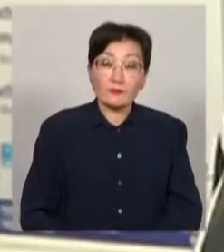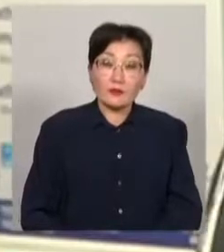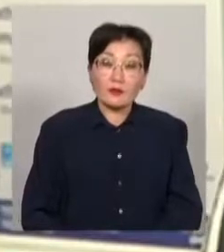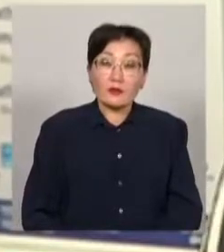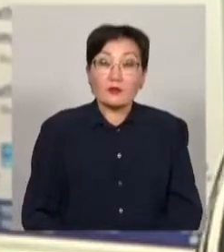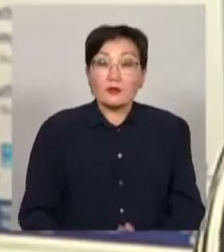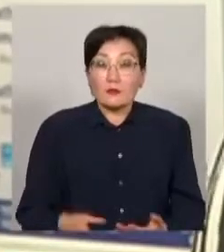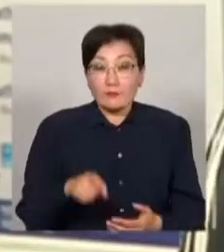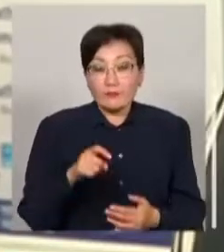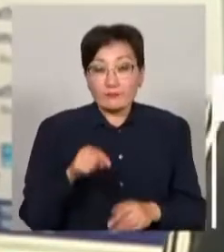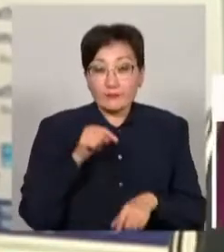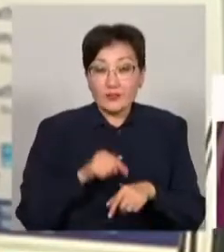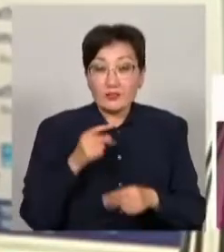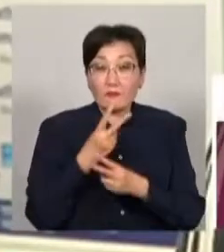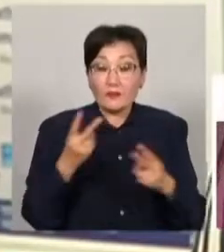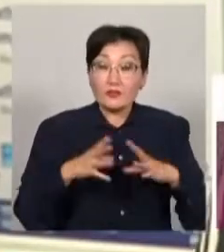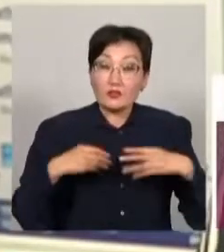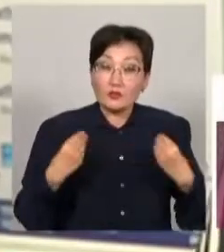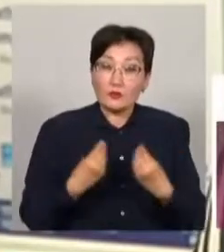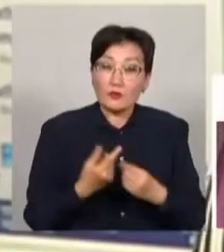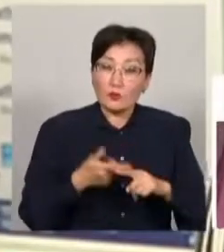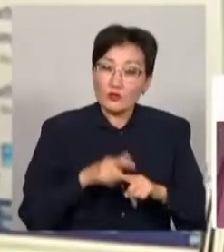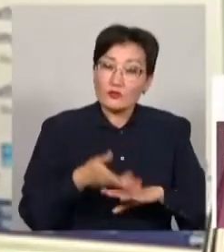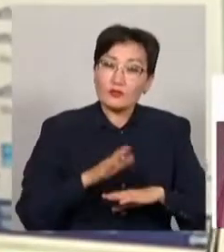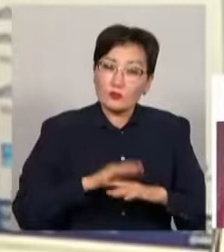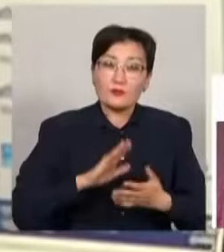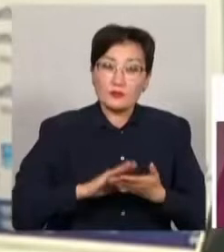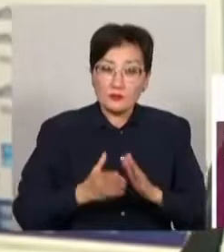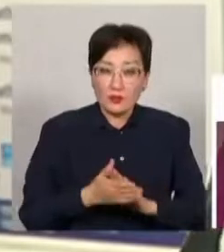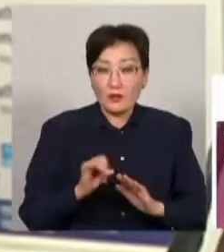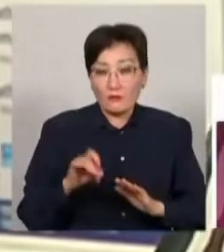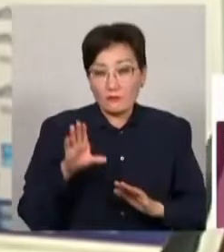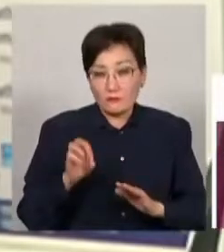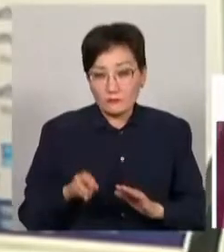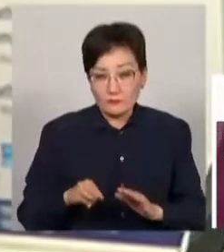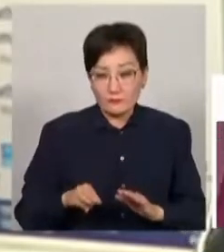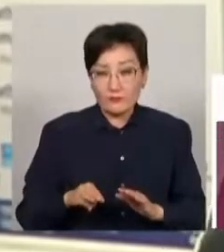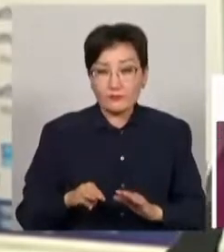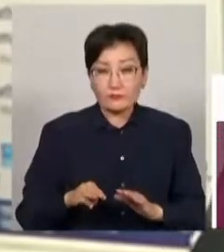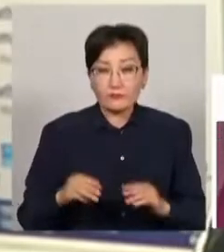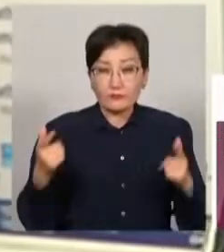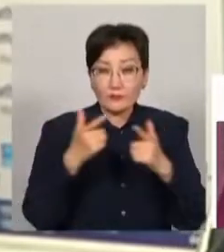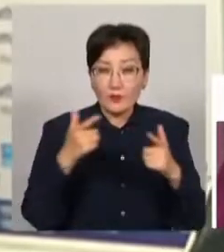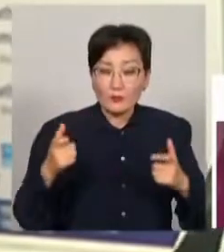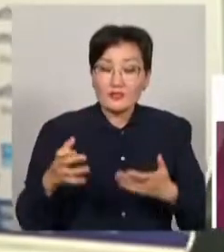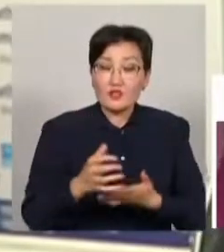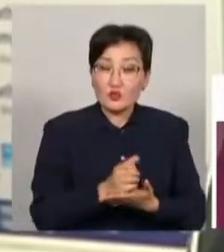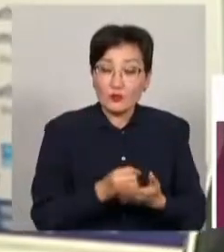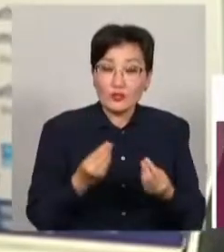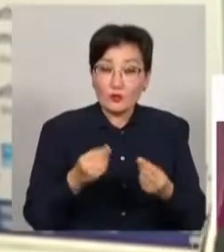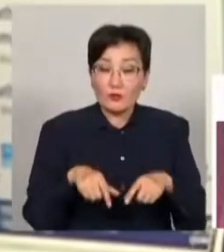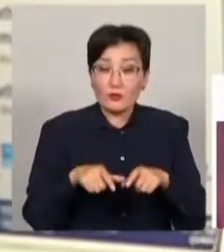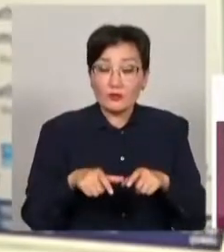Необъяснимое чувство, когда вот видишь, семья очень в плачевном состоянии, и вот объявили сбор,